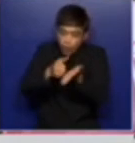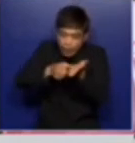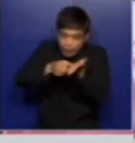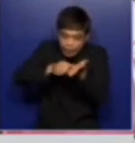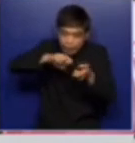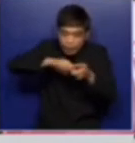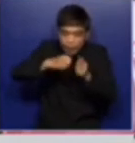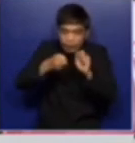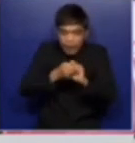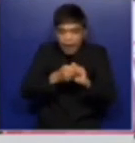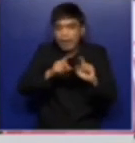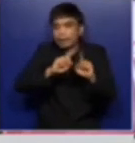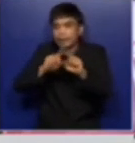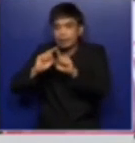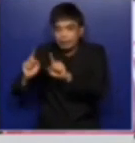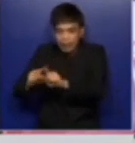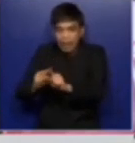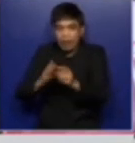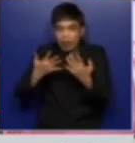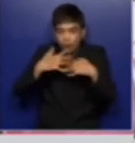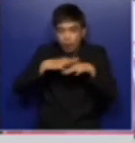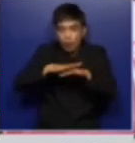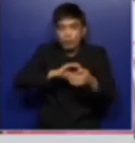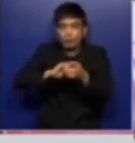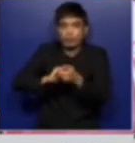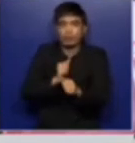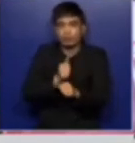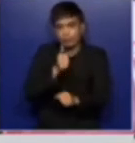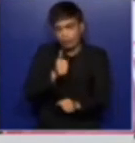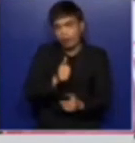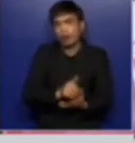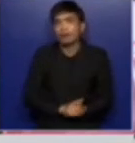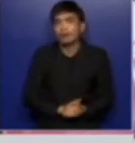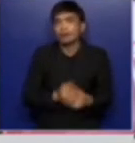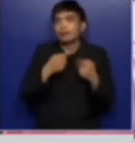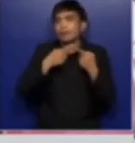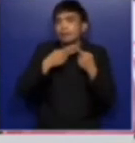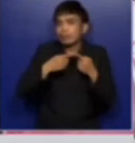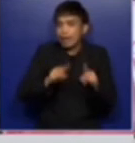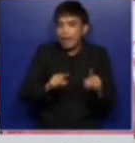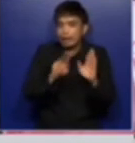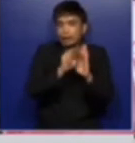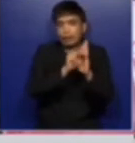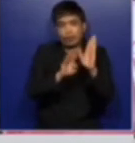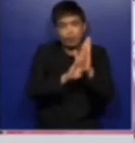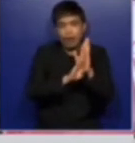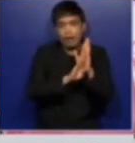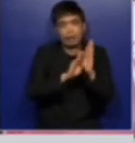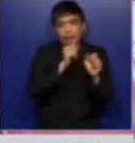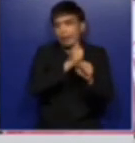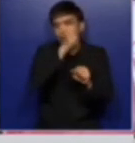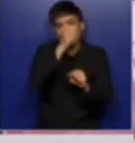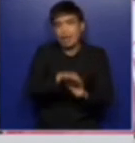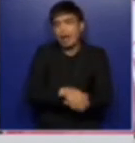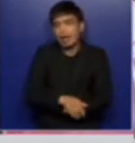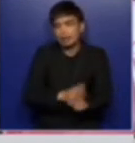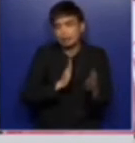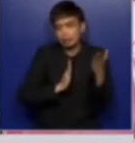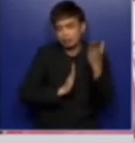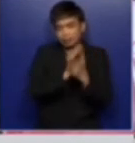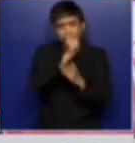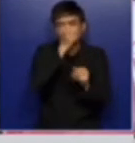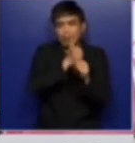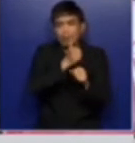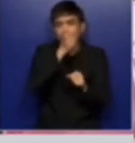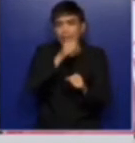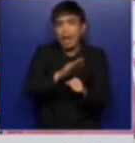าวะวิกฤตเช่นนี้แต่นโยบายดังกล่าวไม่มีทางจะสำเร็จได้เลยหาก